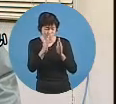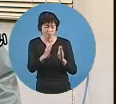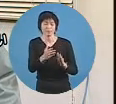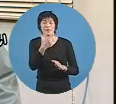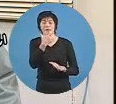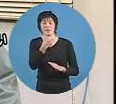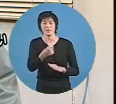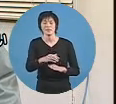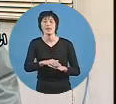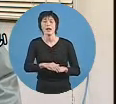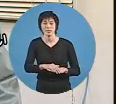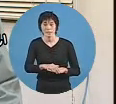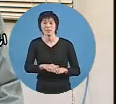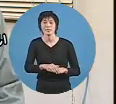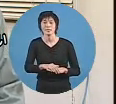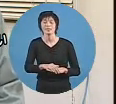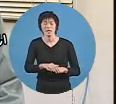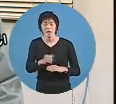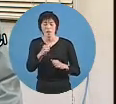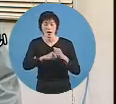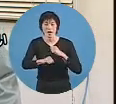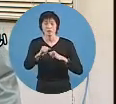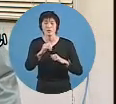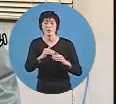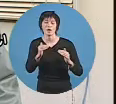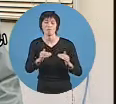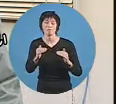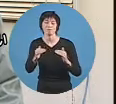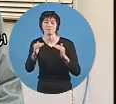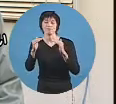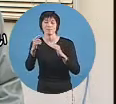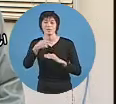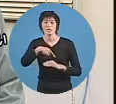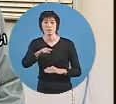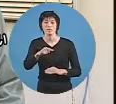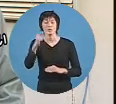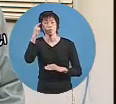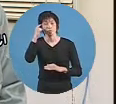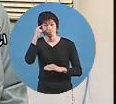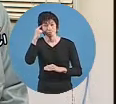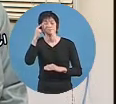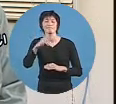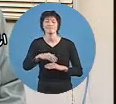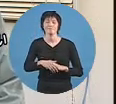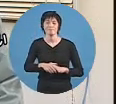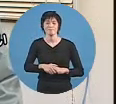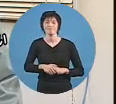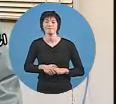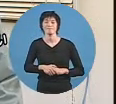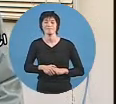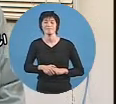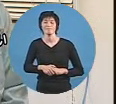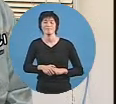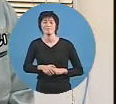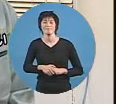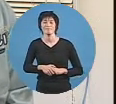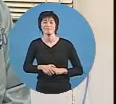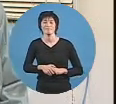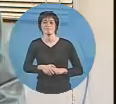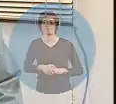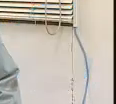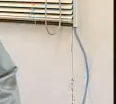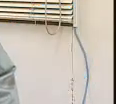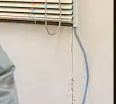活動を行政としても精一杯支援してまいりたいということで、活動を広めてまいりたいと思っております